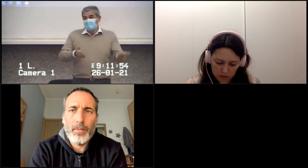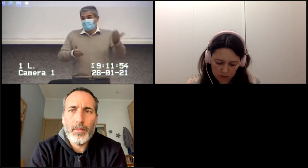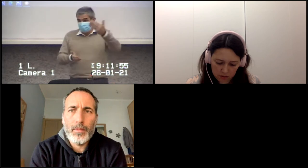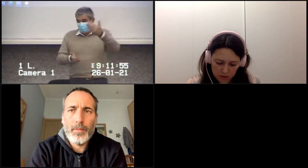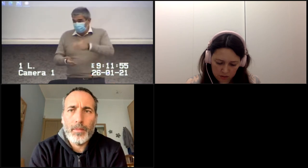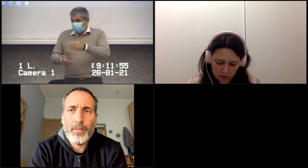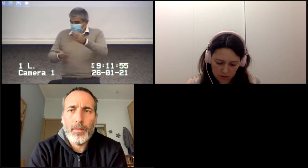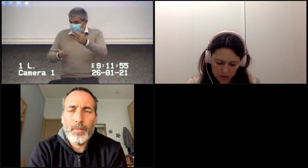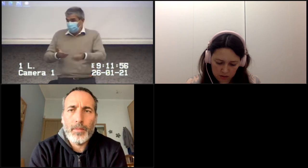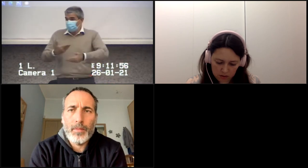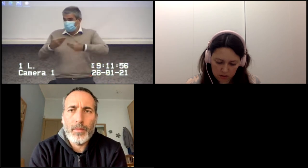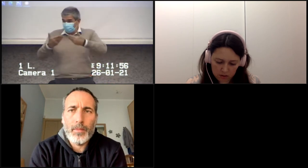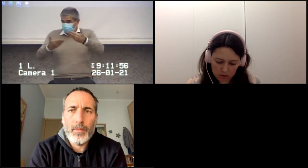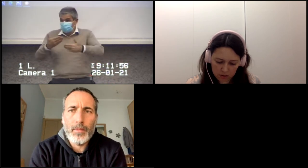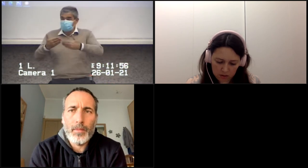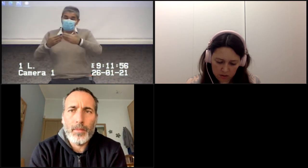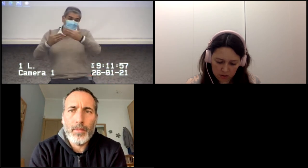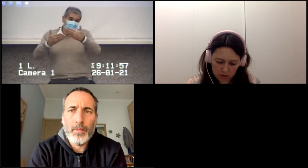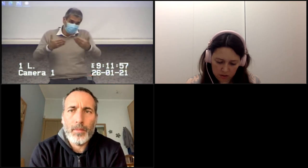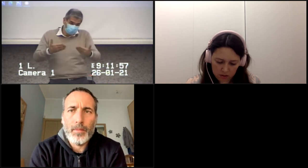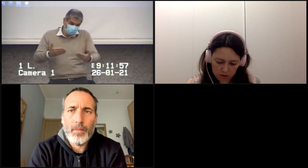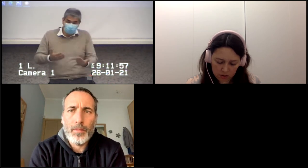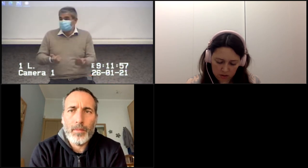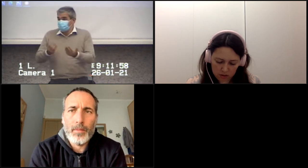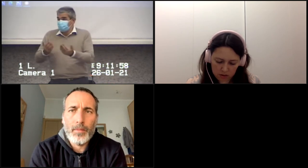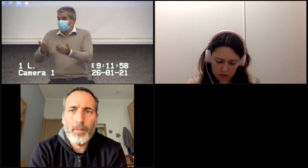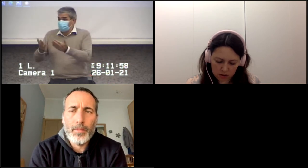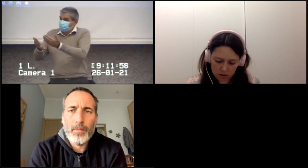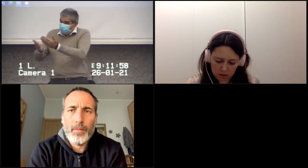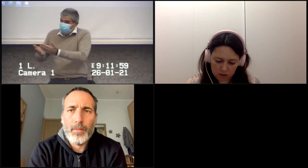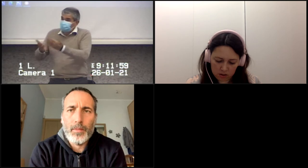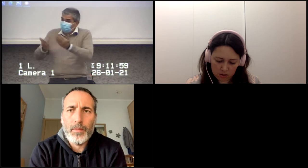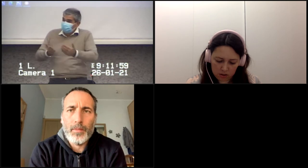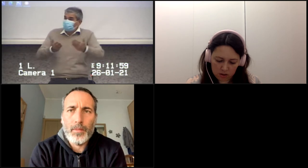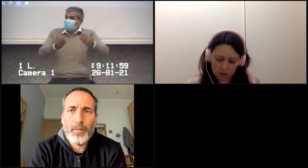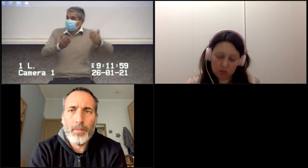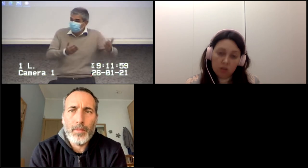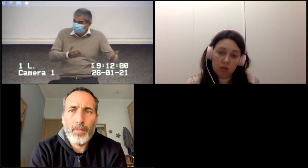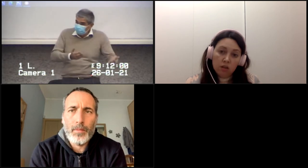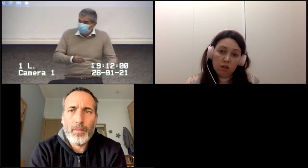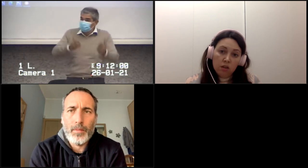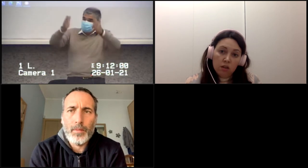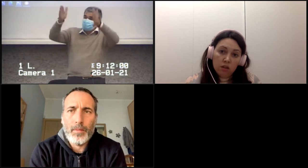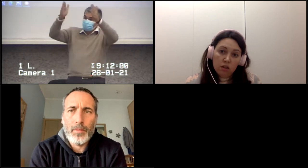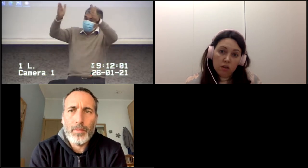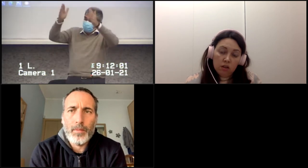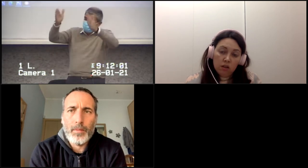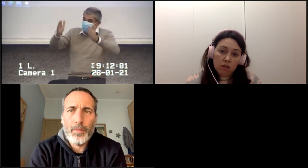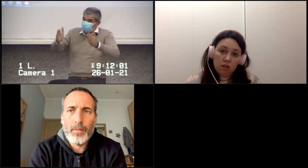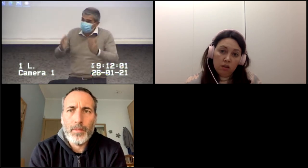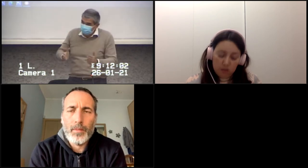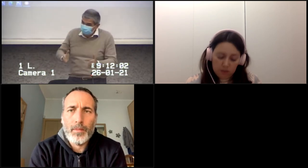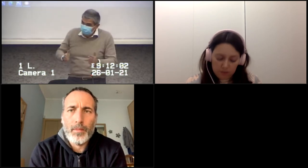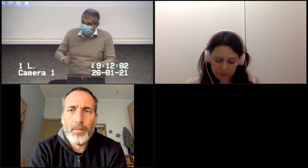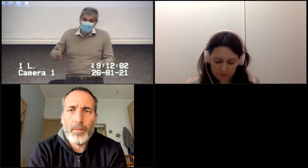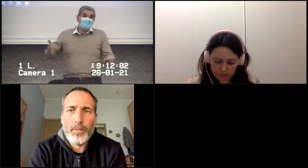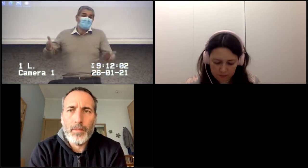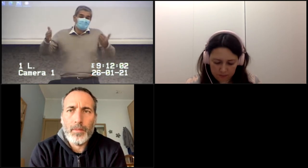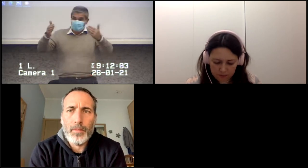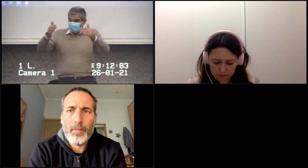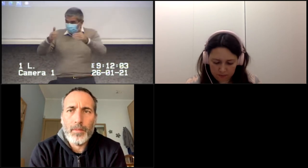Lombardia. Al cui interno, ad esempio, troviamo anche la codificazione per fare i piani di governo del territorio, dove ci sono dei principi da